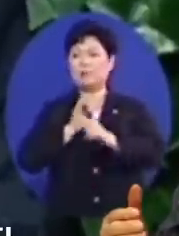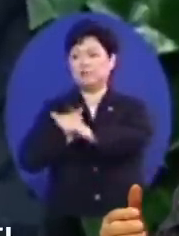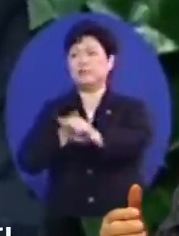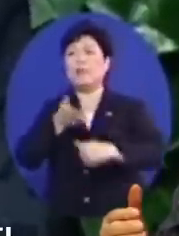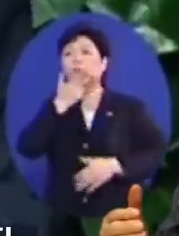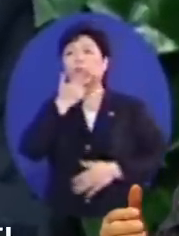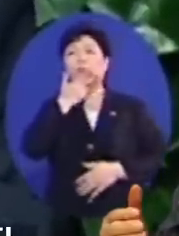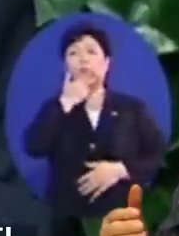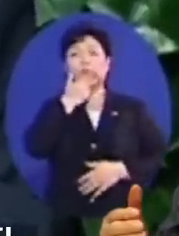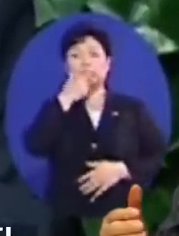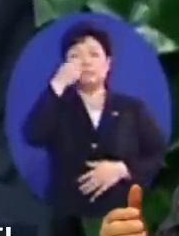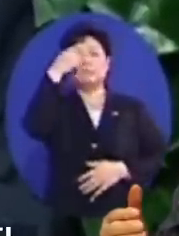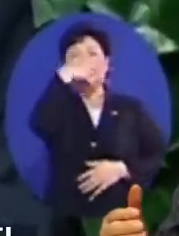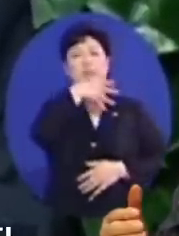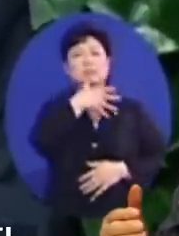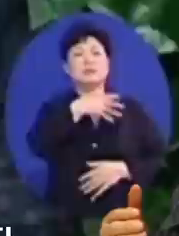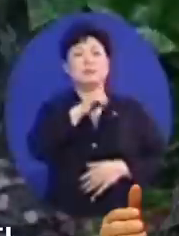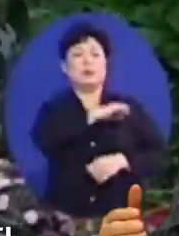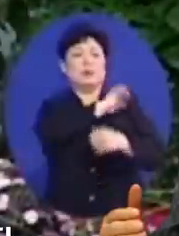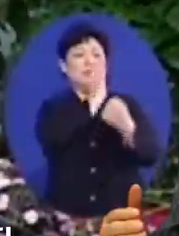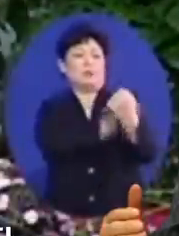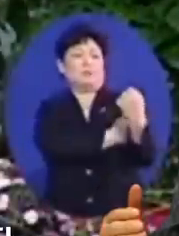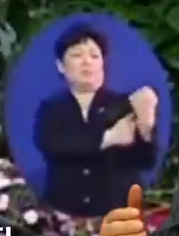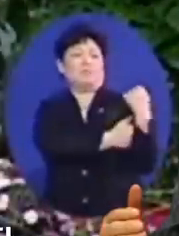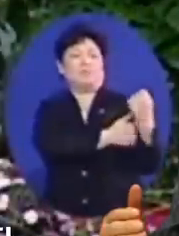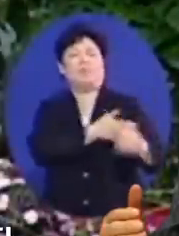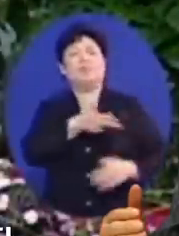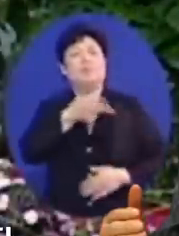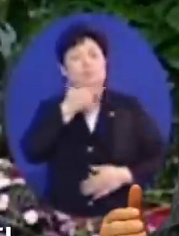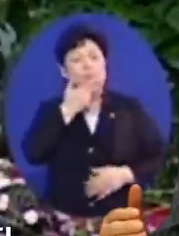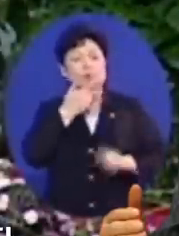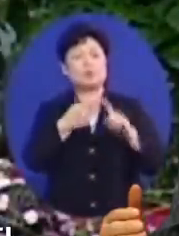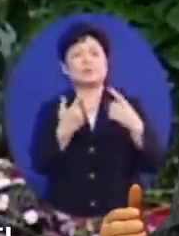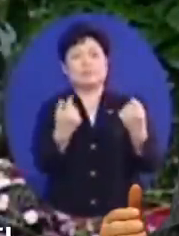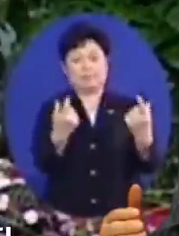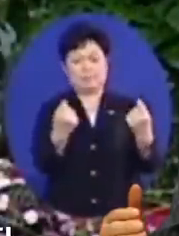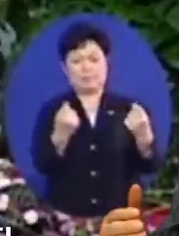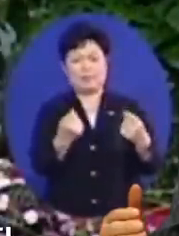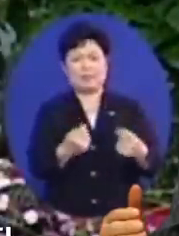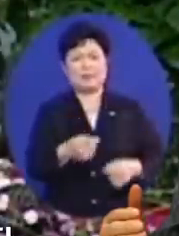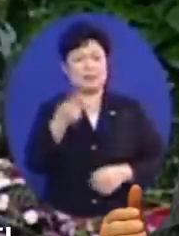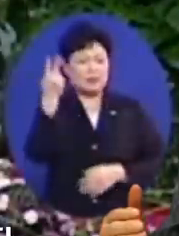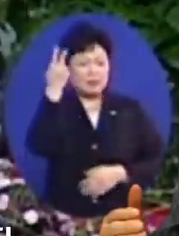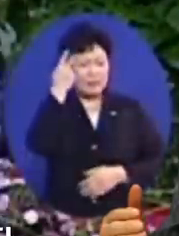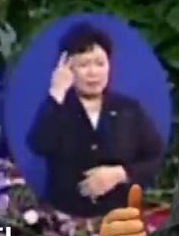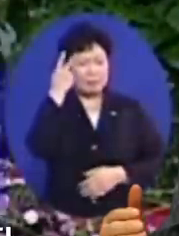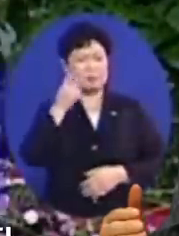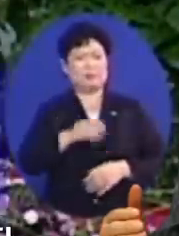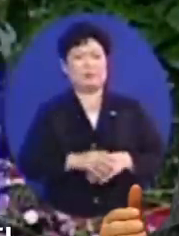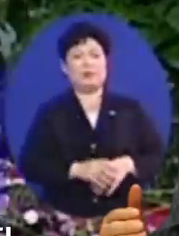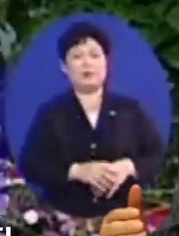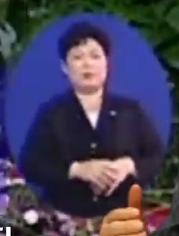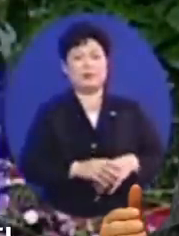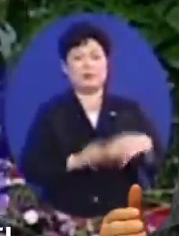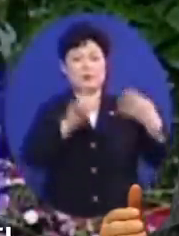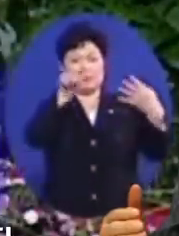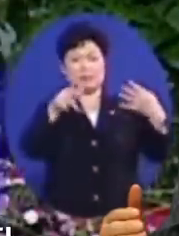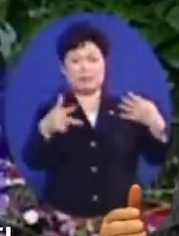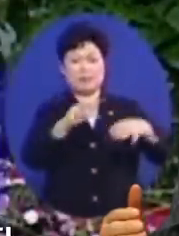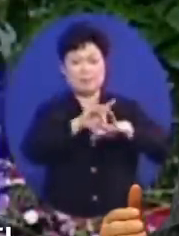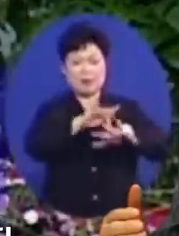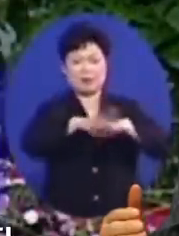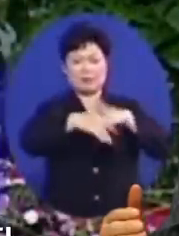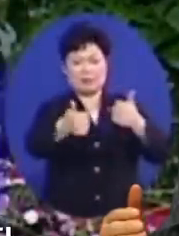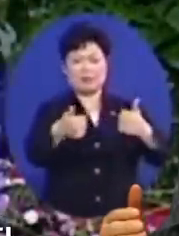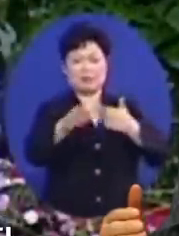나가면 아무 힘도 없고 능도 없게 되고 마는 것입니다. 야고보서 4장 7절에 마귀를 대적하라 그리하면 너희를 피하리라고